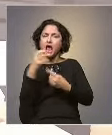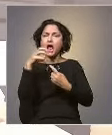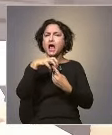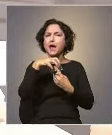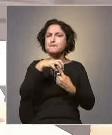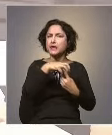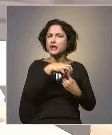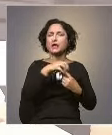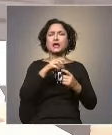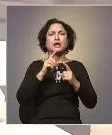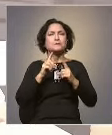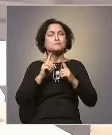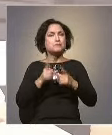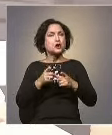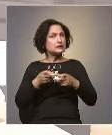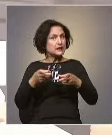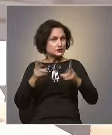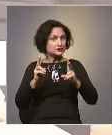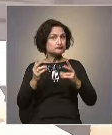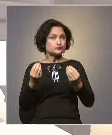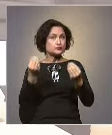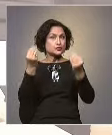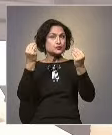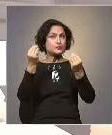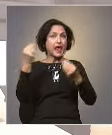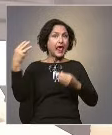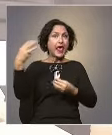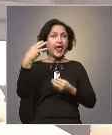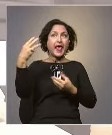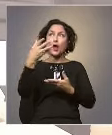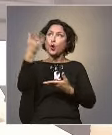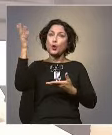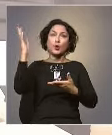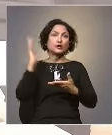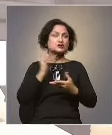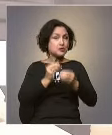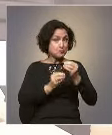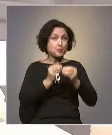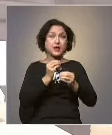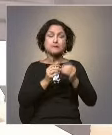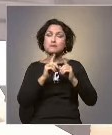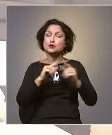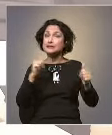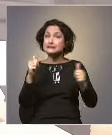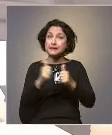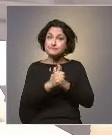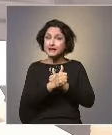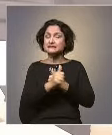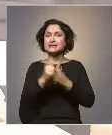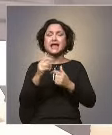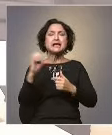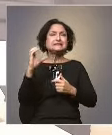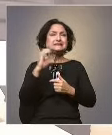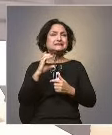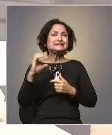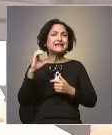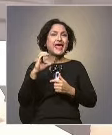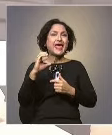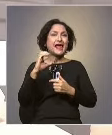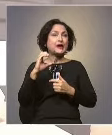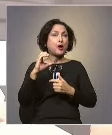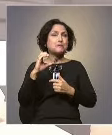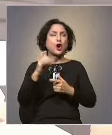да решат много сериозни екологични проблеми. Например? Ами, например, те биха могли да заместят стиропора, така известния